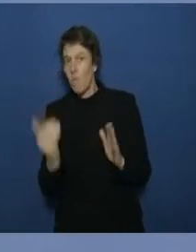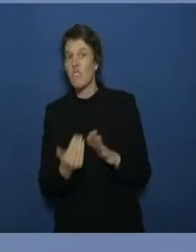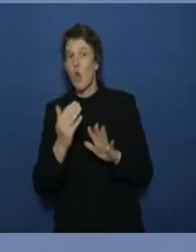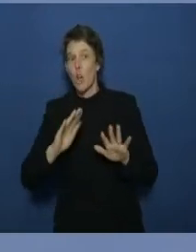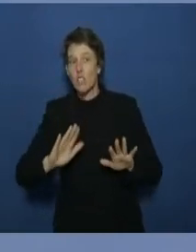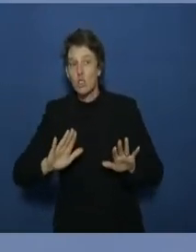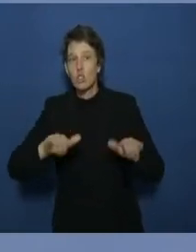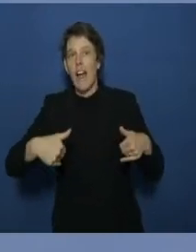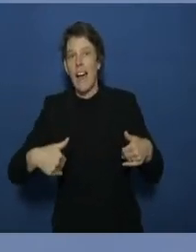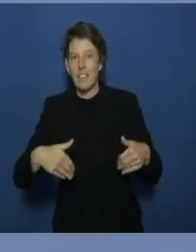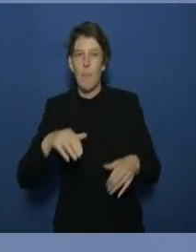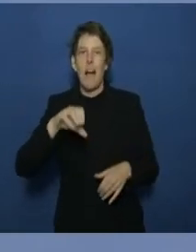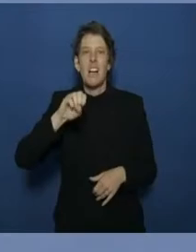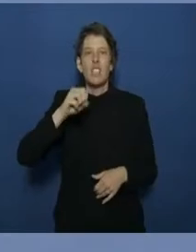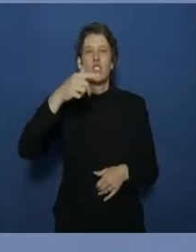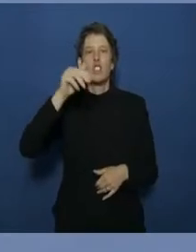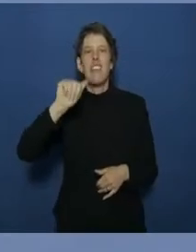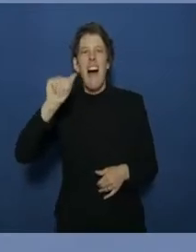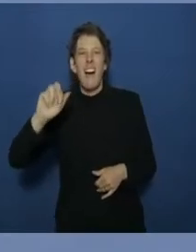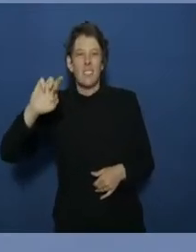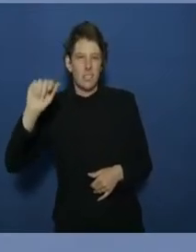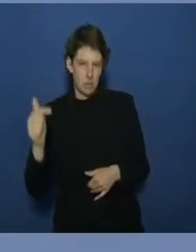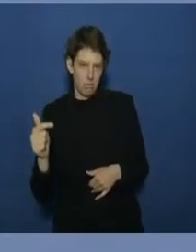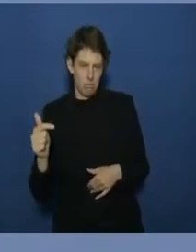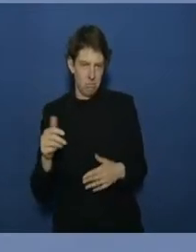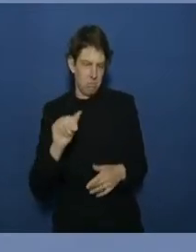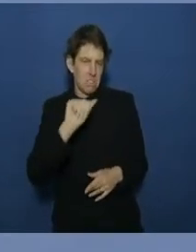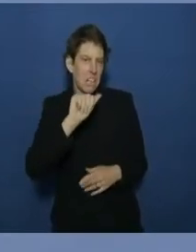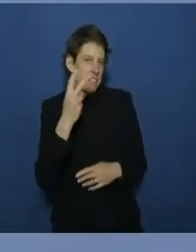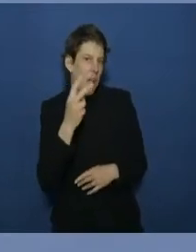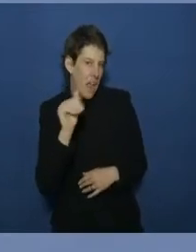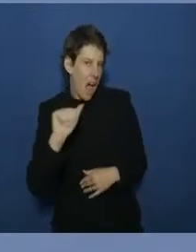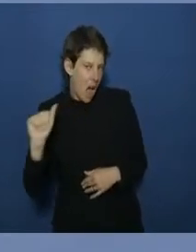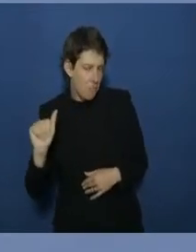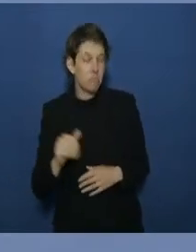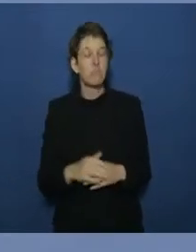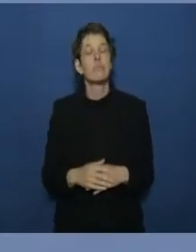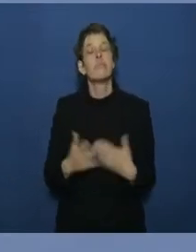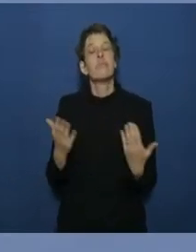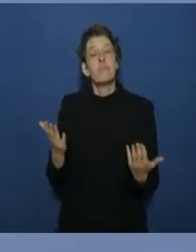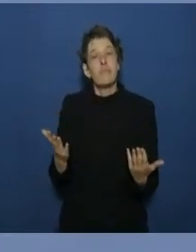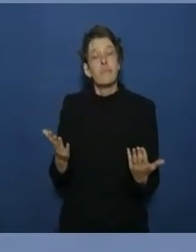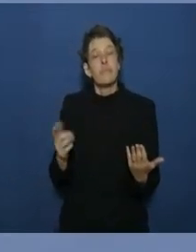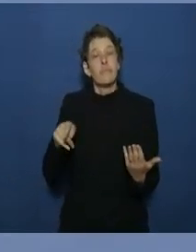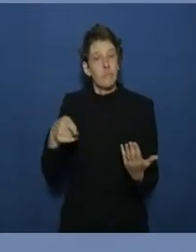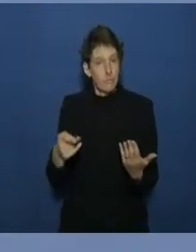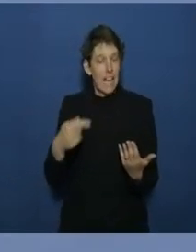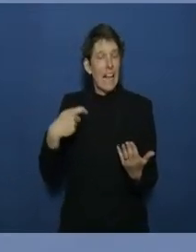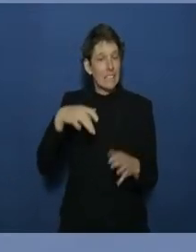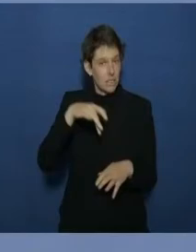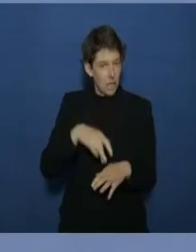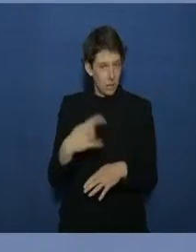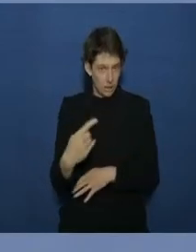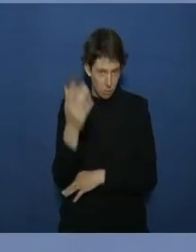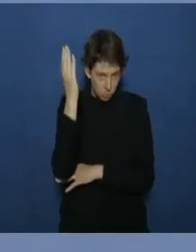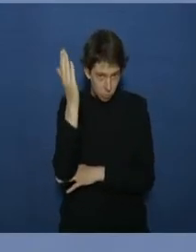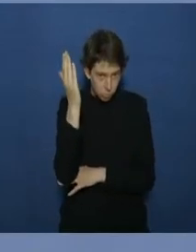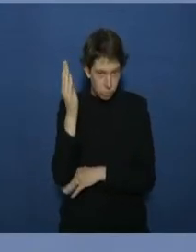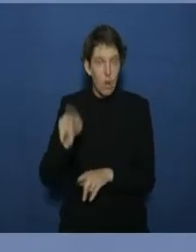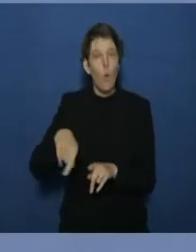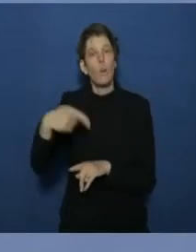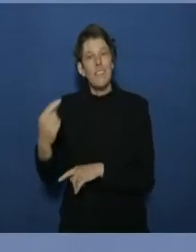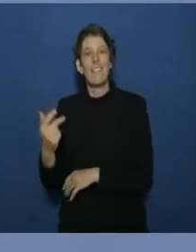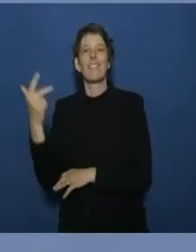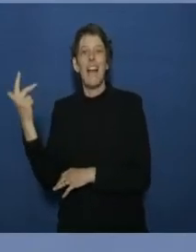mit 2a. Die Bundeskanzlerin wird dabei eine Rede halten. Und am Mittwochnachmittag ab 15 Uhr die sogenannte